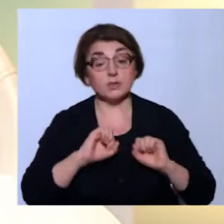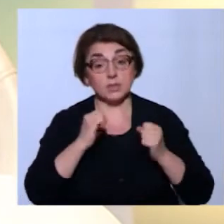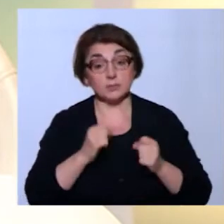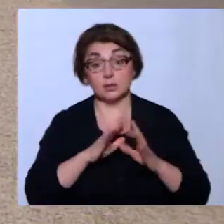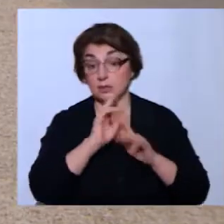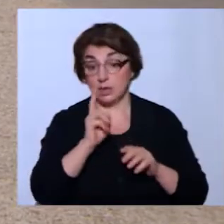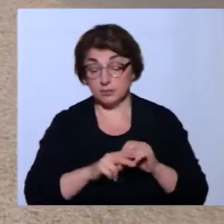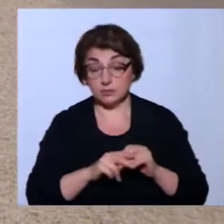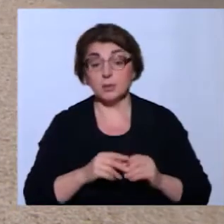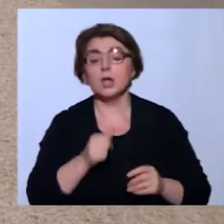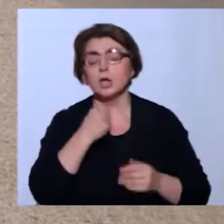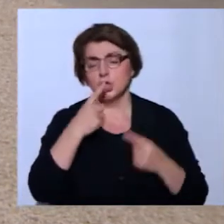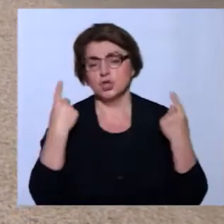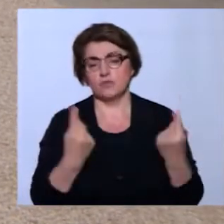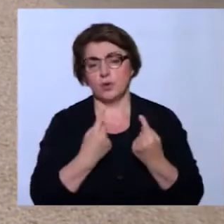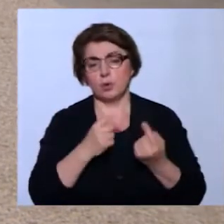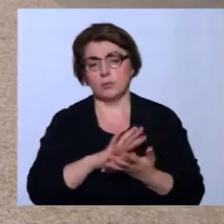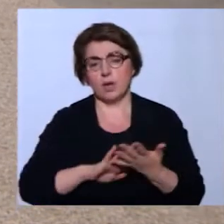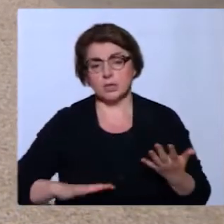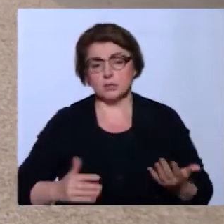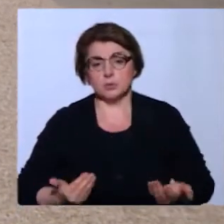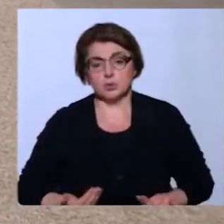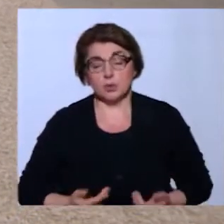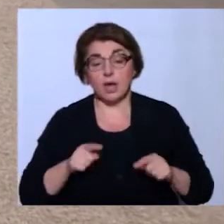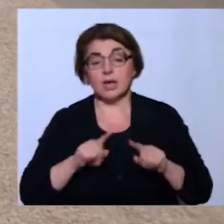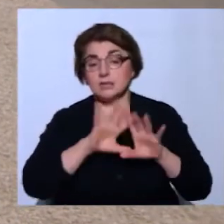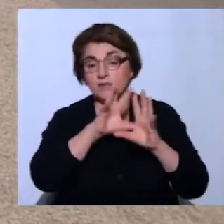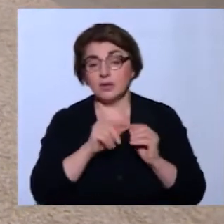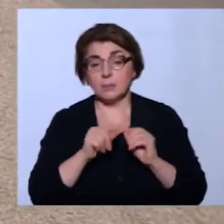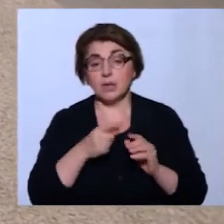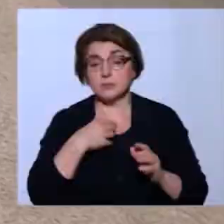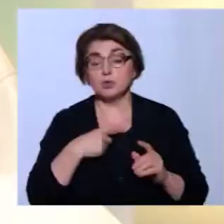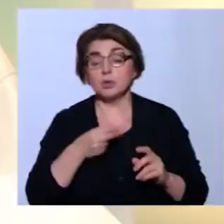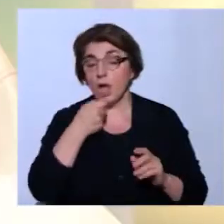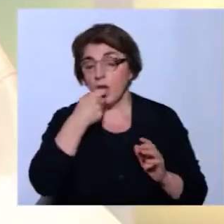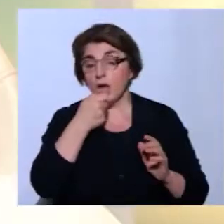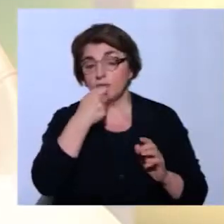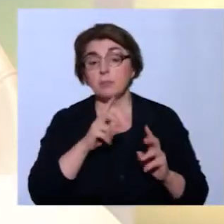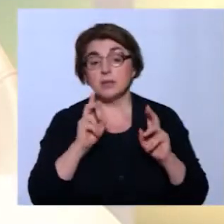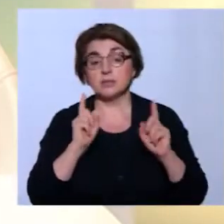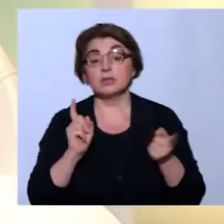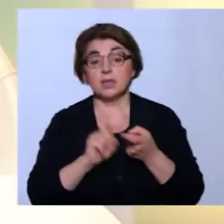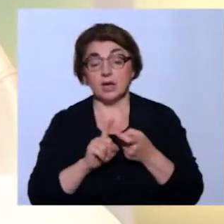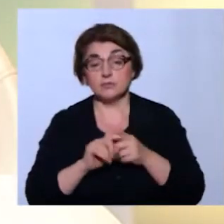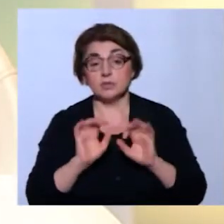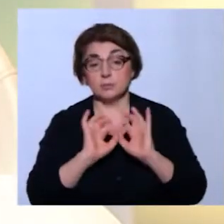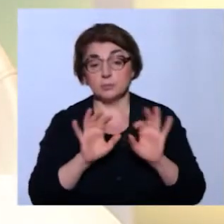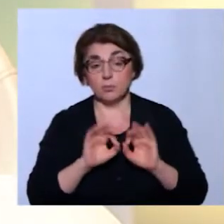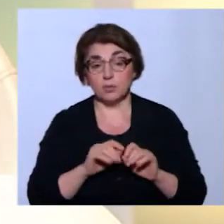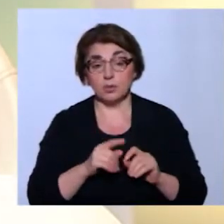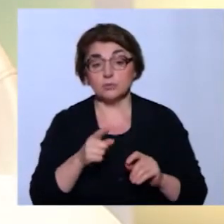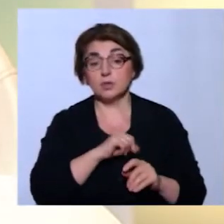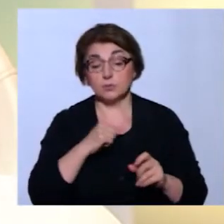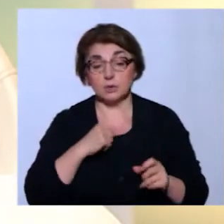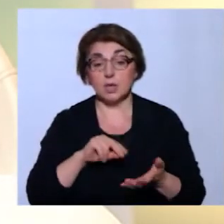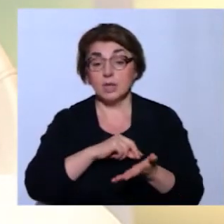აგრძელებენ ცხოვრებას. აი ეს მინდოდა, რაც კვებასთან დაკავშირებით მეთქვა თქვენთვის დღეს. მე მინდა, რომ თქვენ